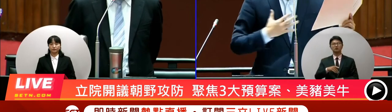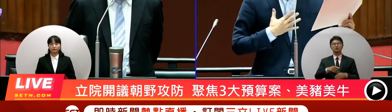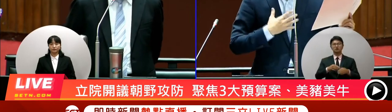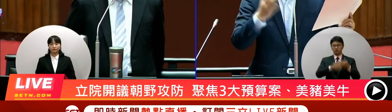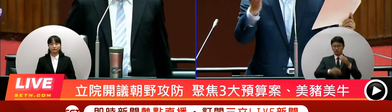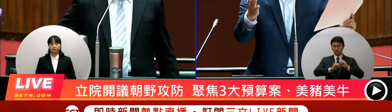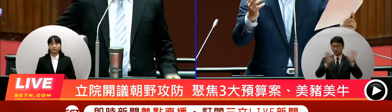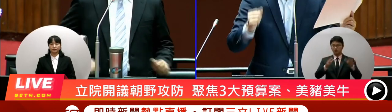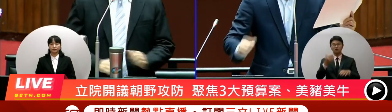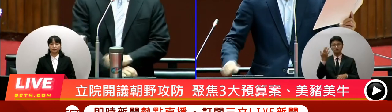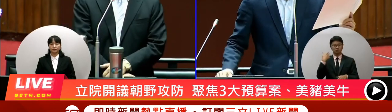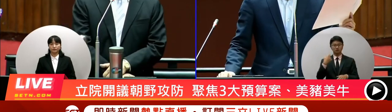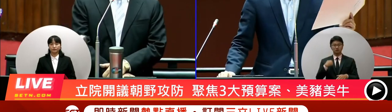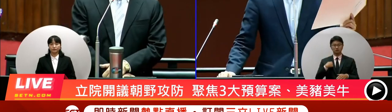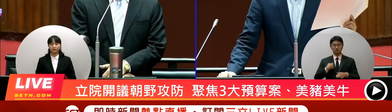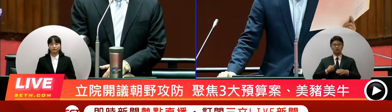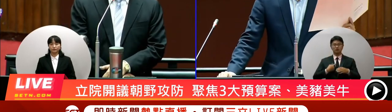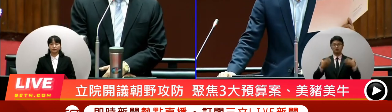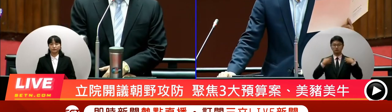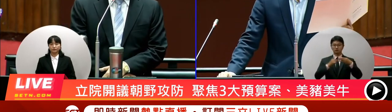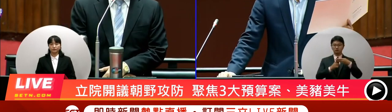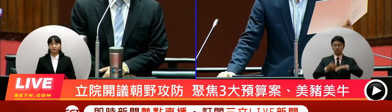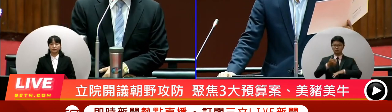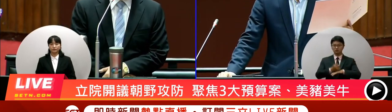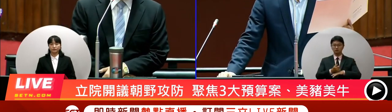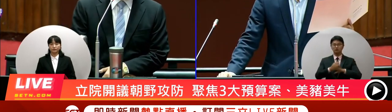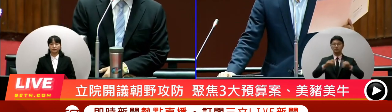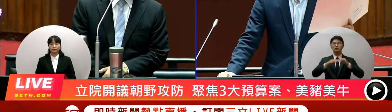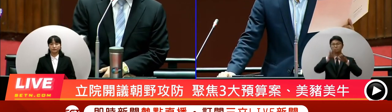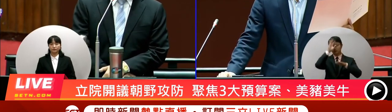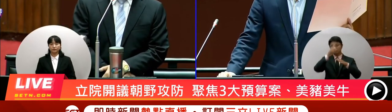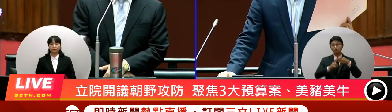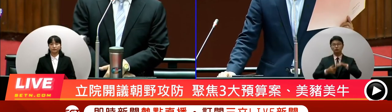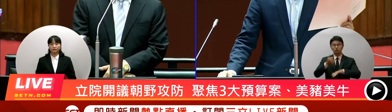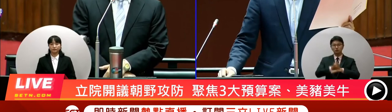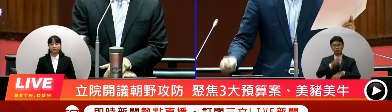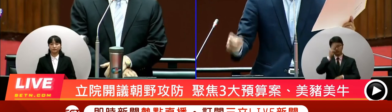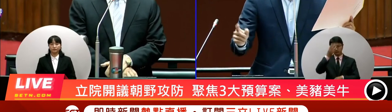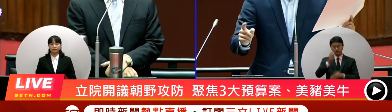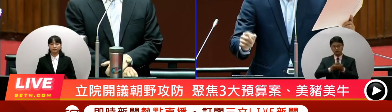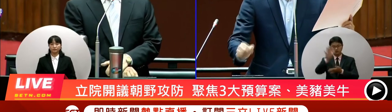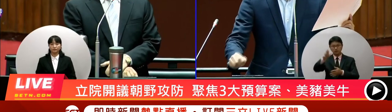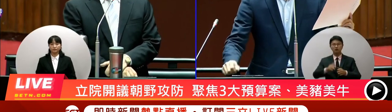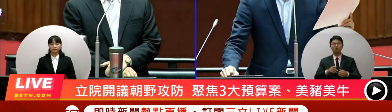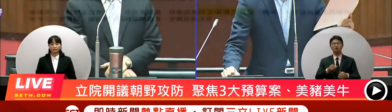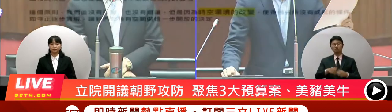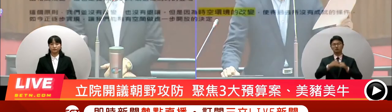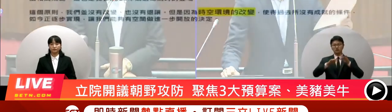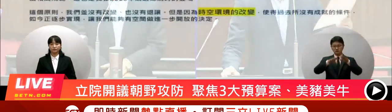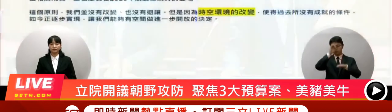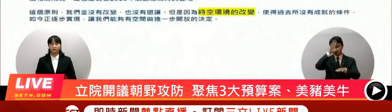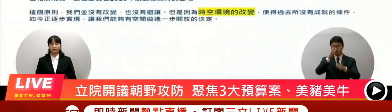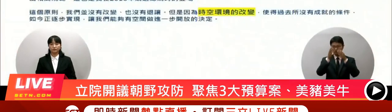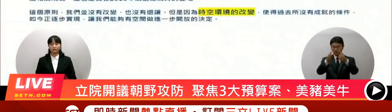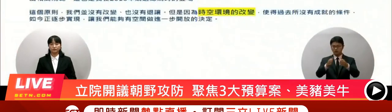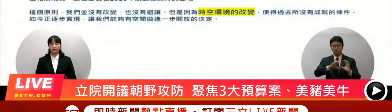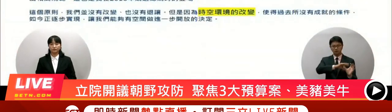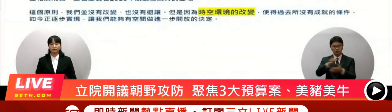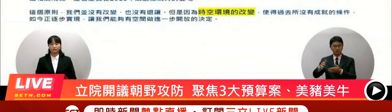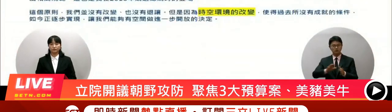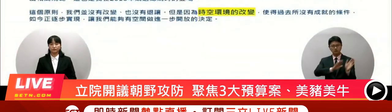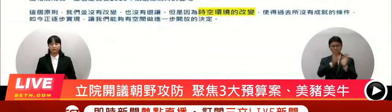主席的我院长，在3天后对外表示，民进党在正视国际现实下，将同